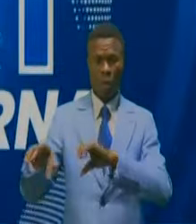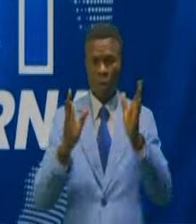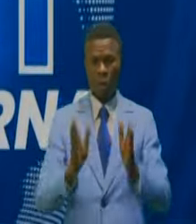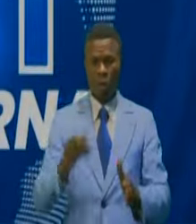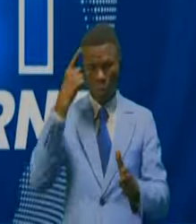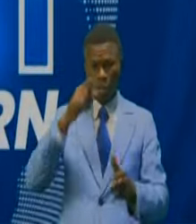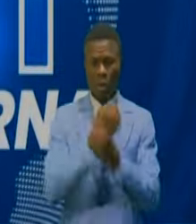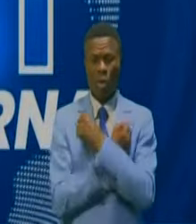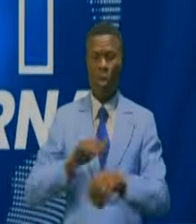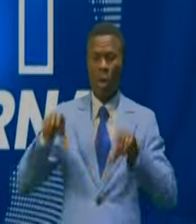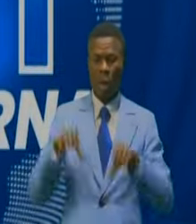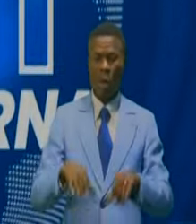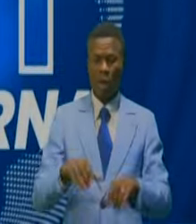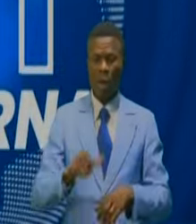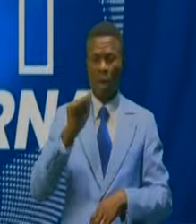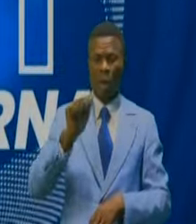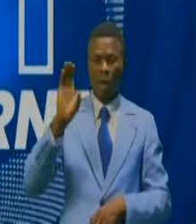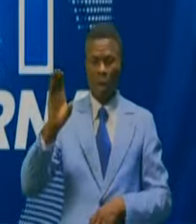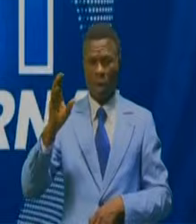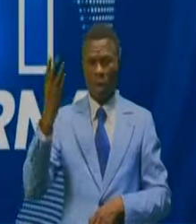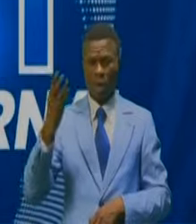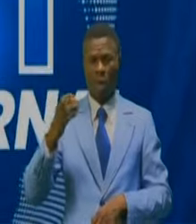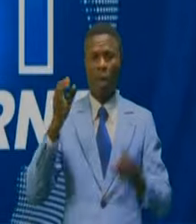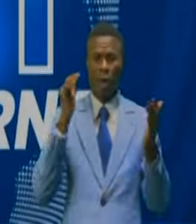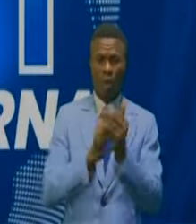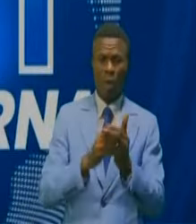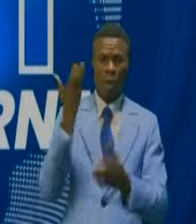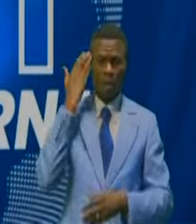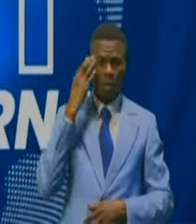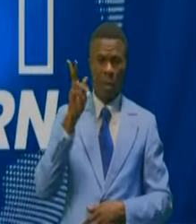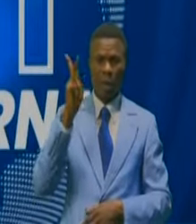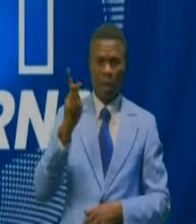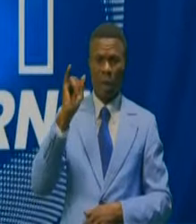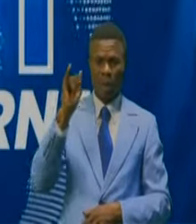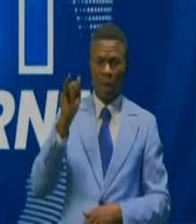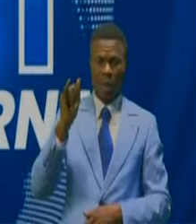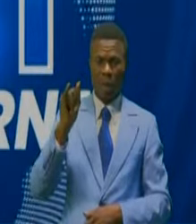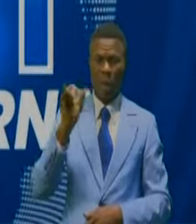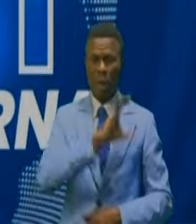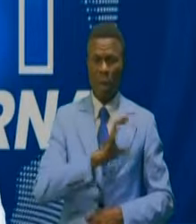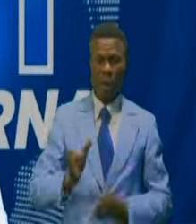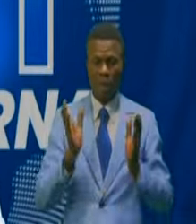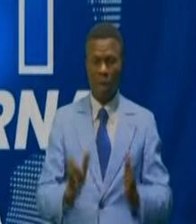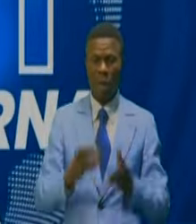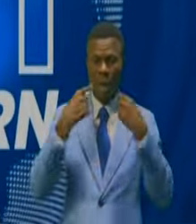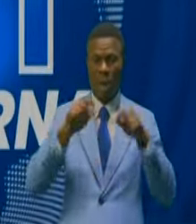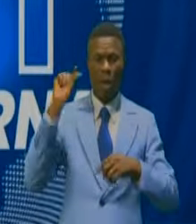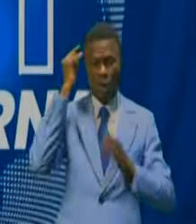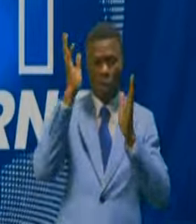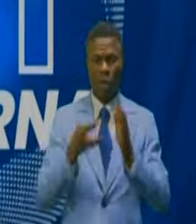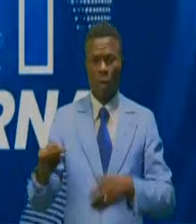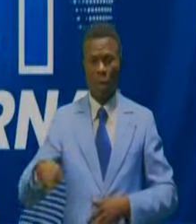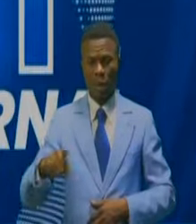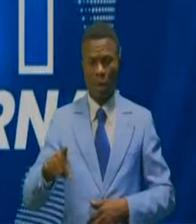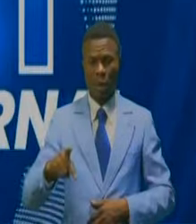pour l'amour du Congo 4AC contre M. Kitungwa Mutebwa Christian, provisoirement proclamé gouverneur de la